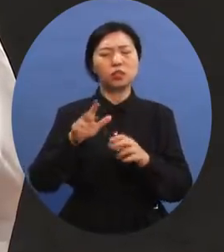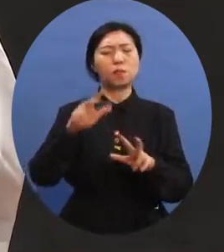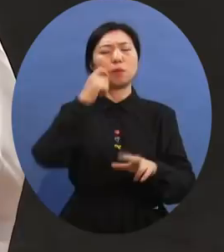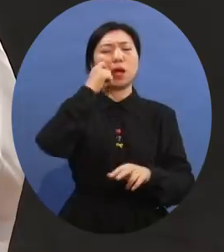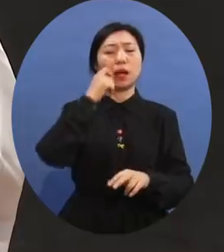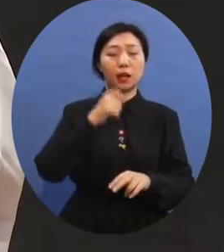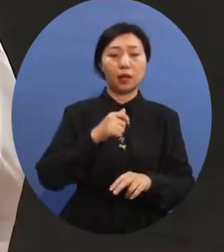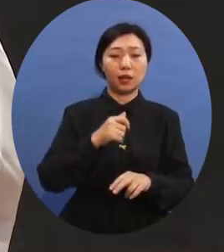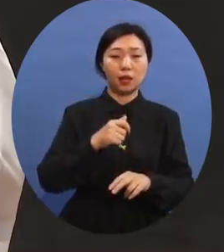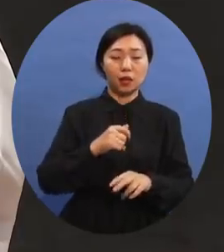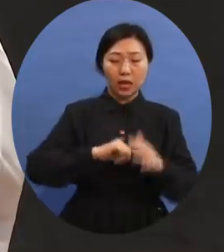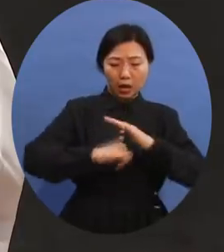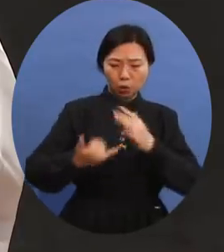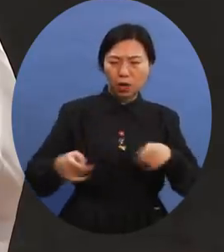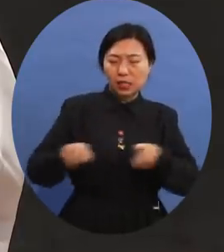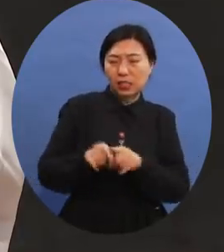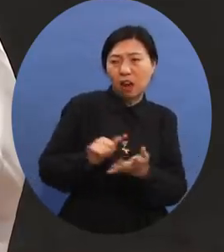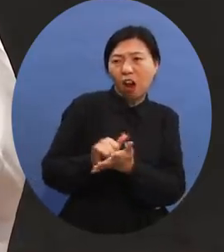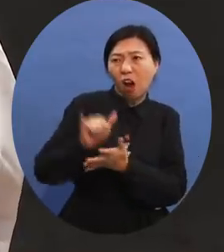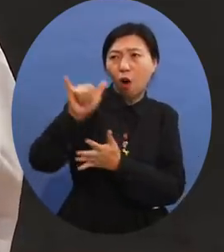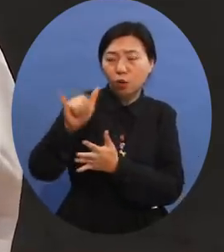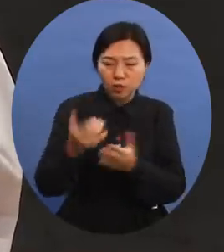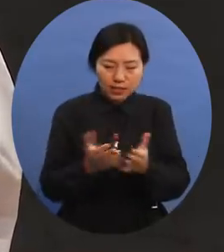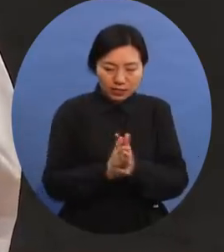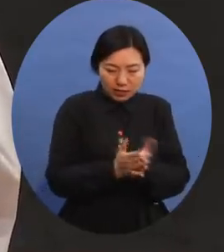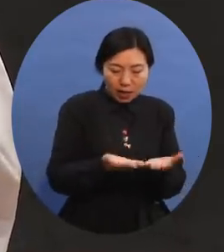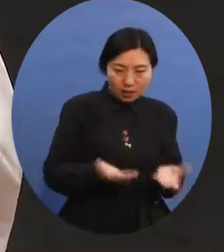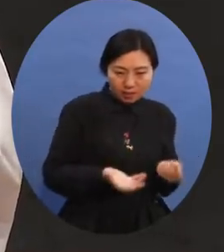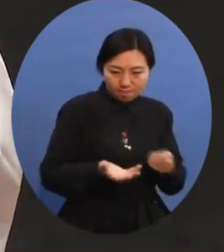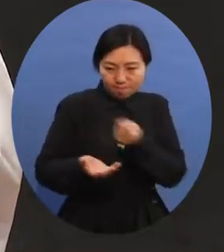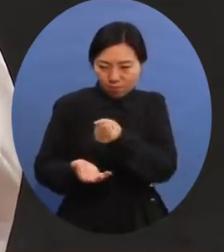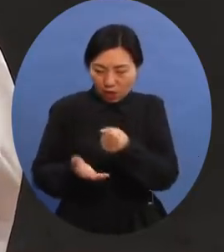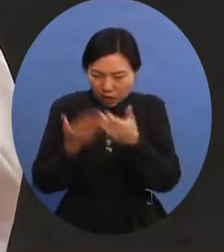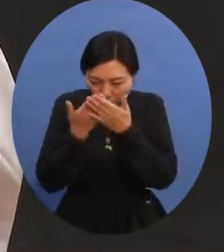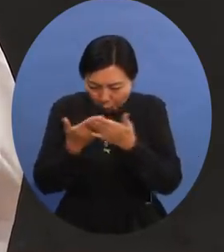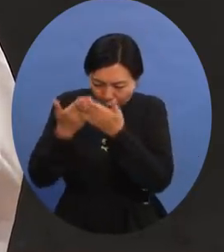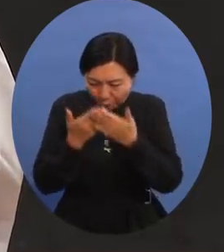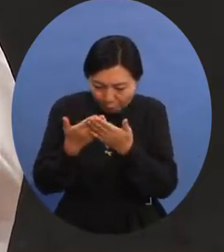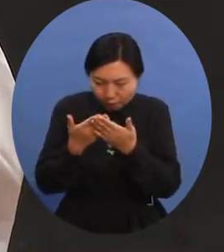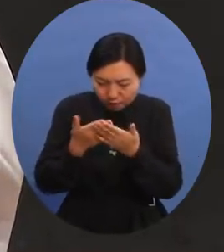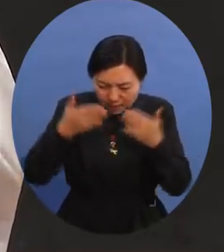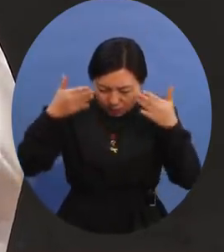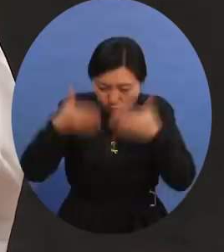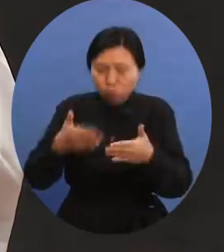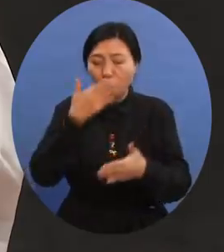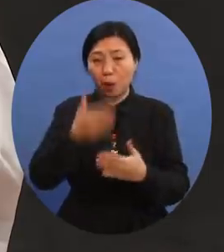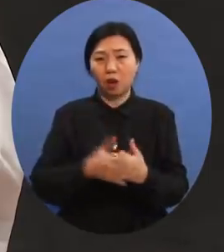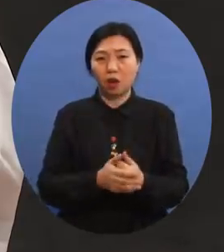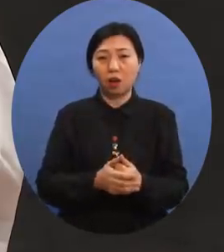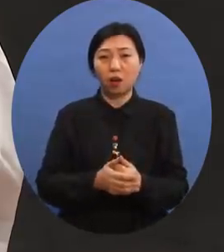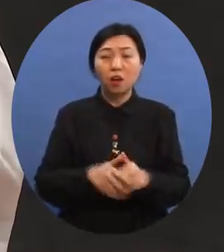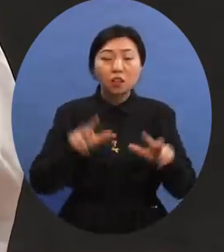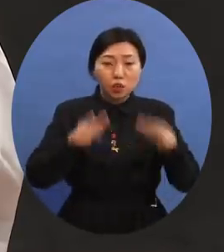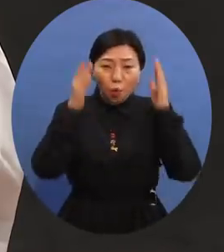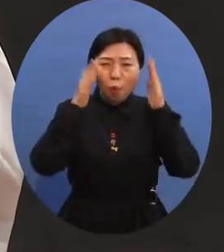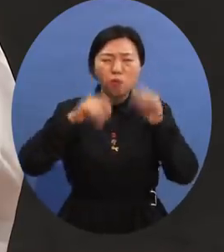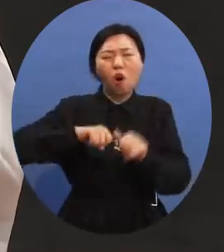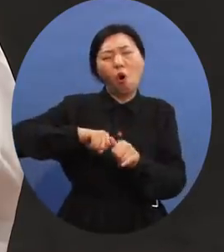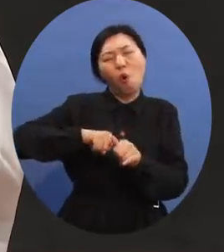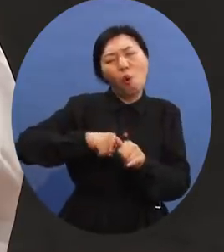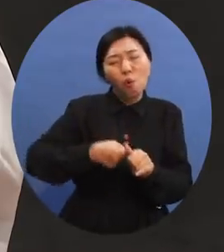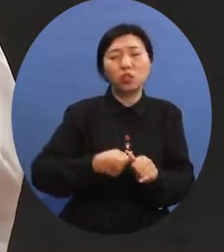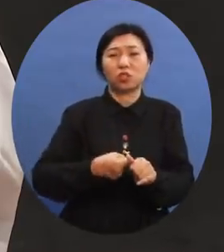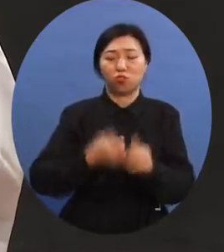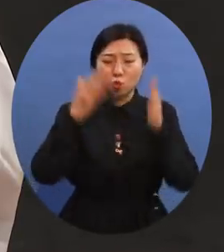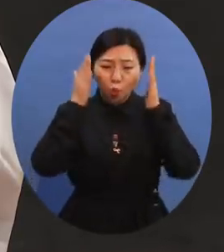그러면 책 들고 가 공부를 하면서 하든지. 이런 정도로 집중이 돼야 공부가 되지. 공부를 그렇게 억지로 하면 그거 안